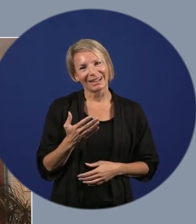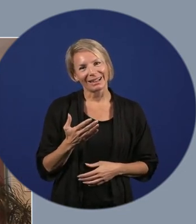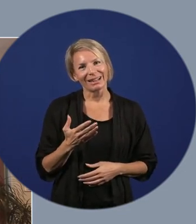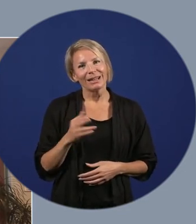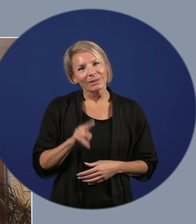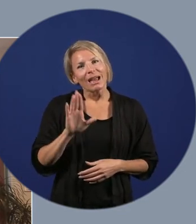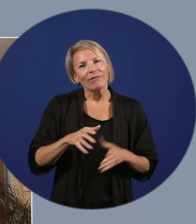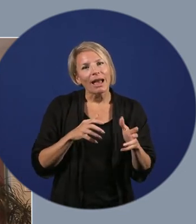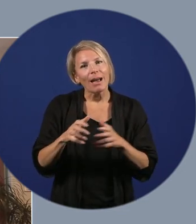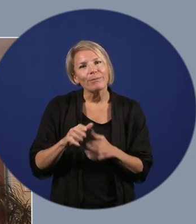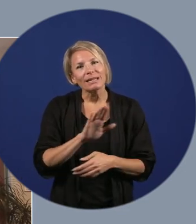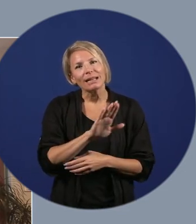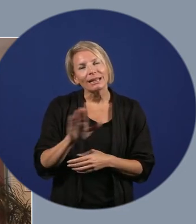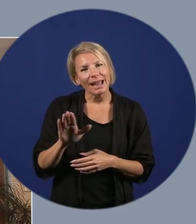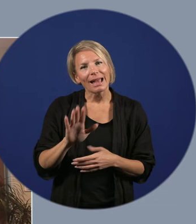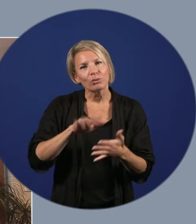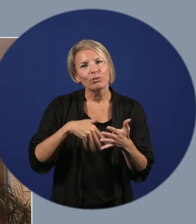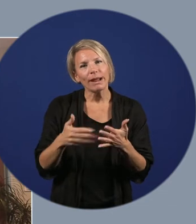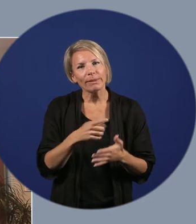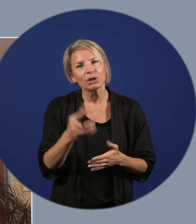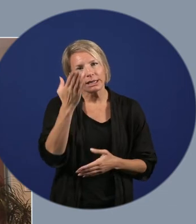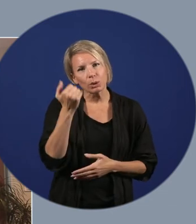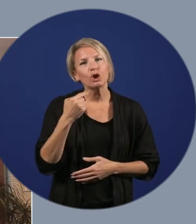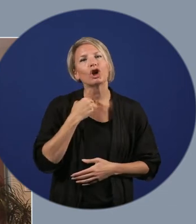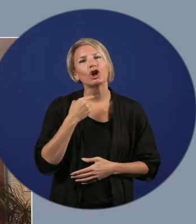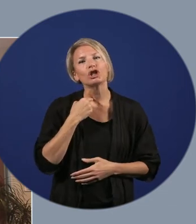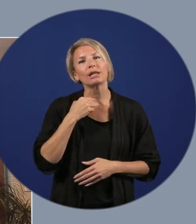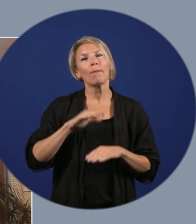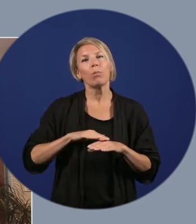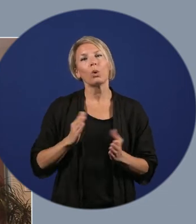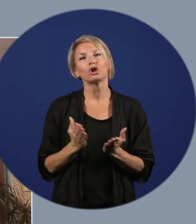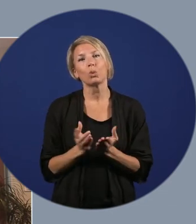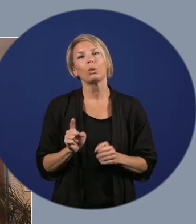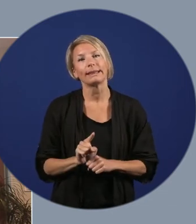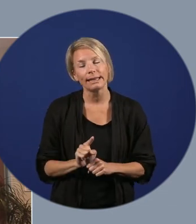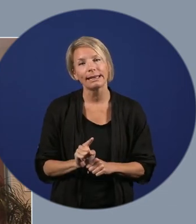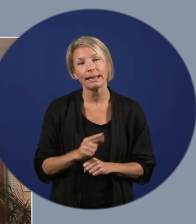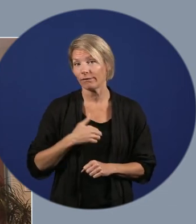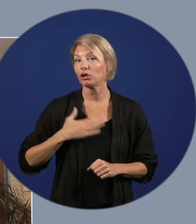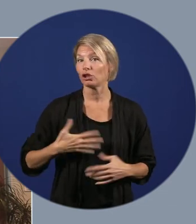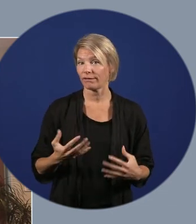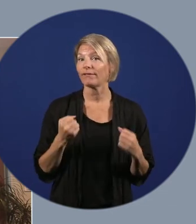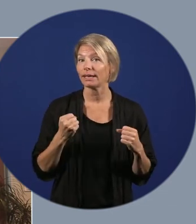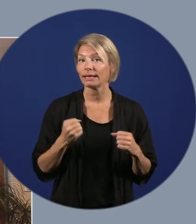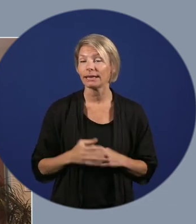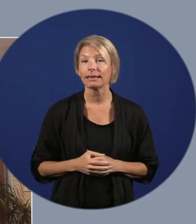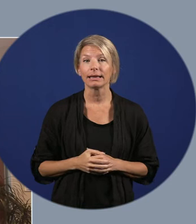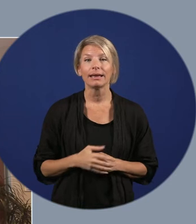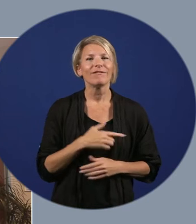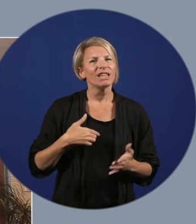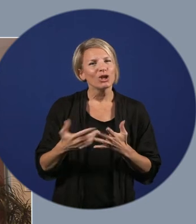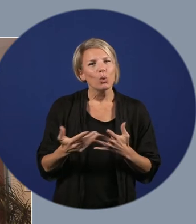så att ni alla fick möjligheten att göra det under skoltid. Det var något som vi tyckte var oerhört viktigt. Men att vi gjorde